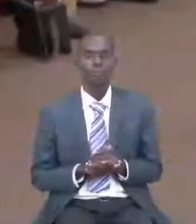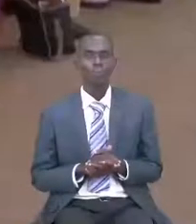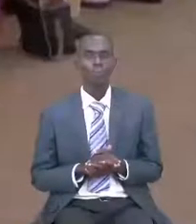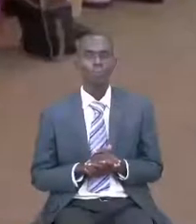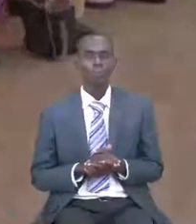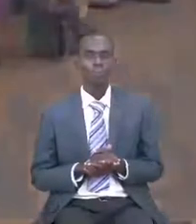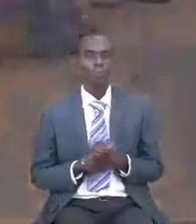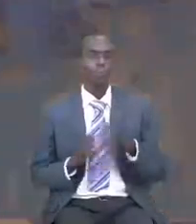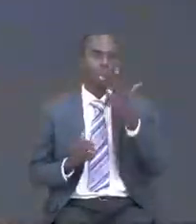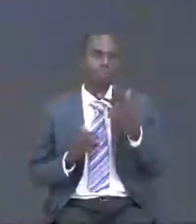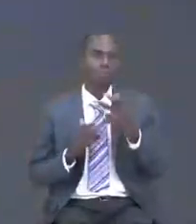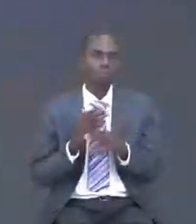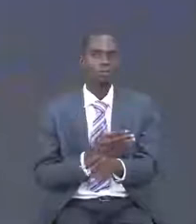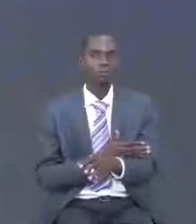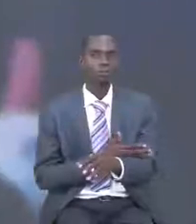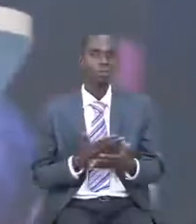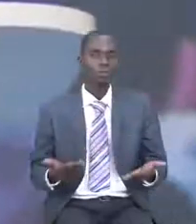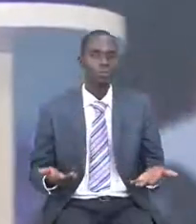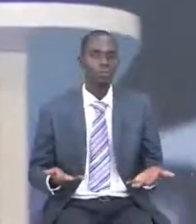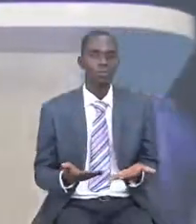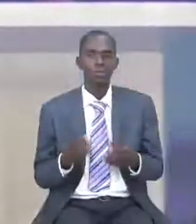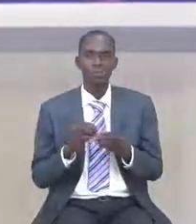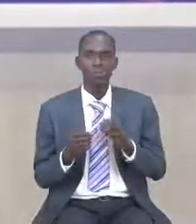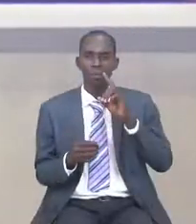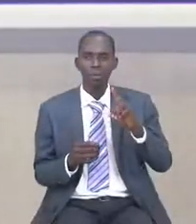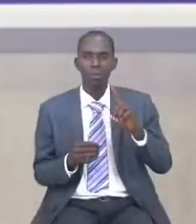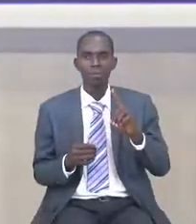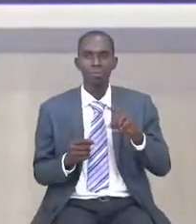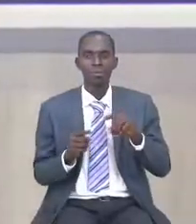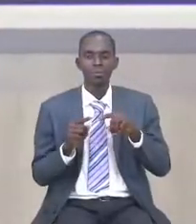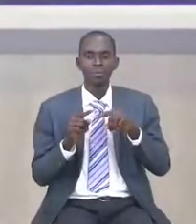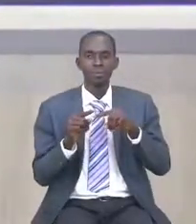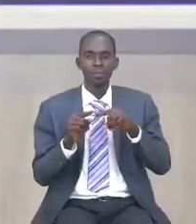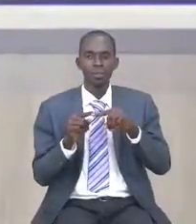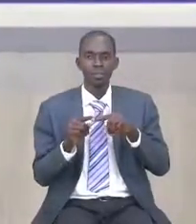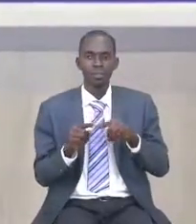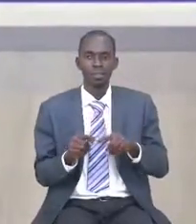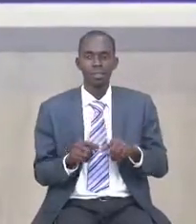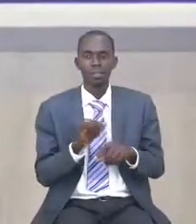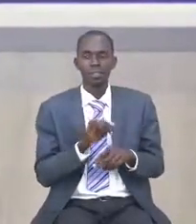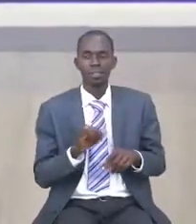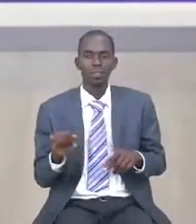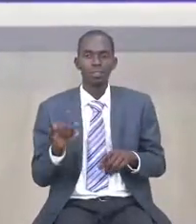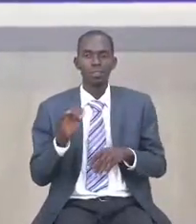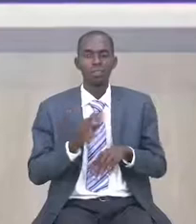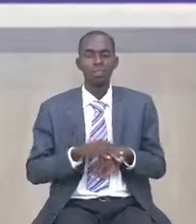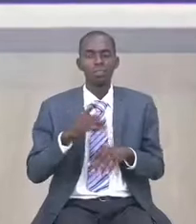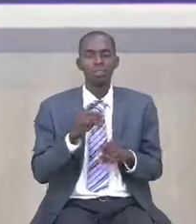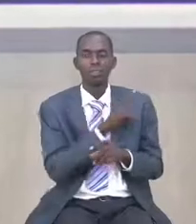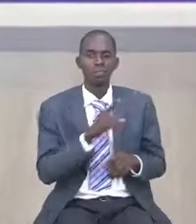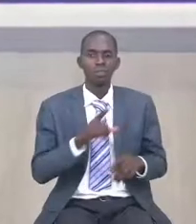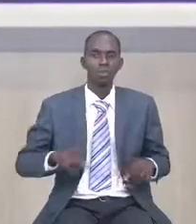Amen. Trois éléments à considérer. Premièrement, s'appuyer sur le